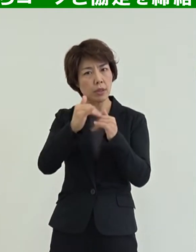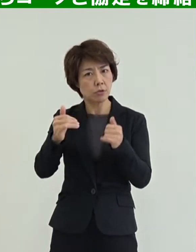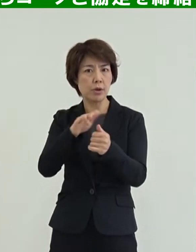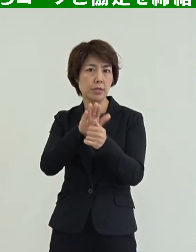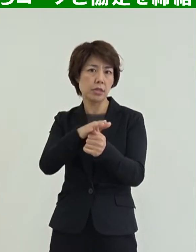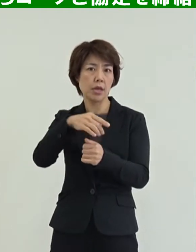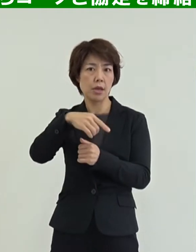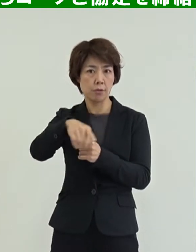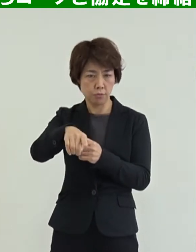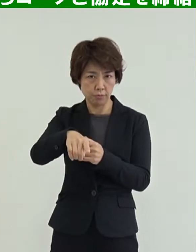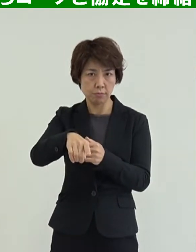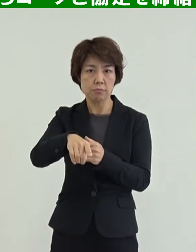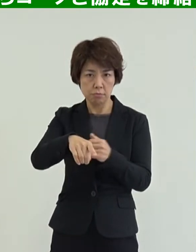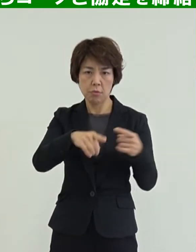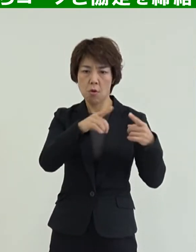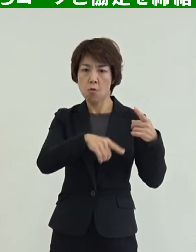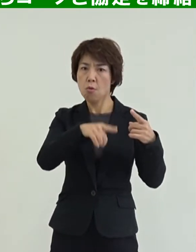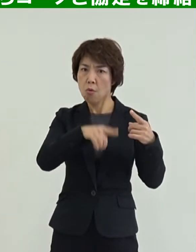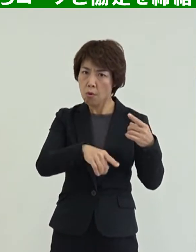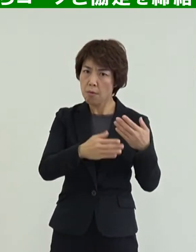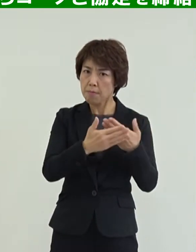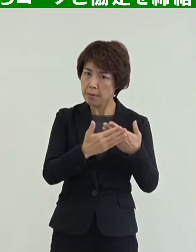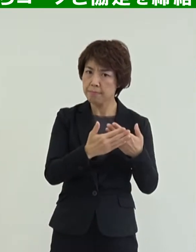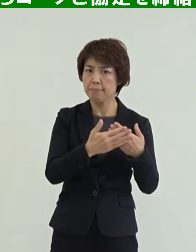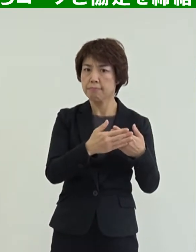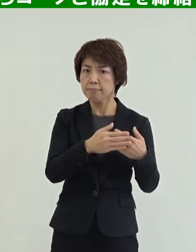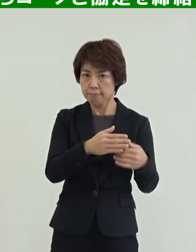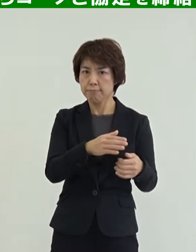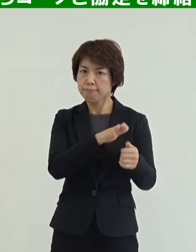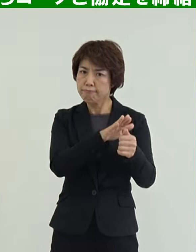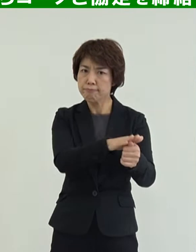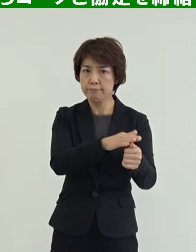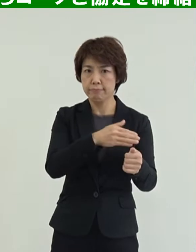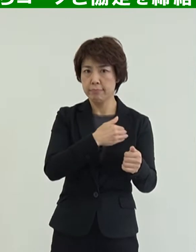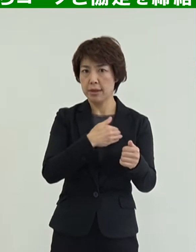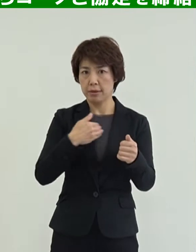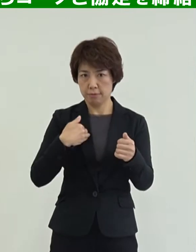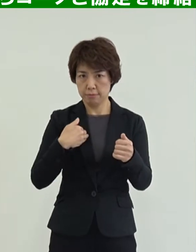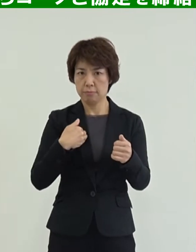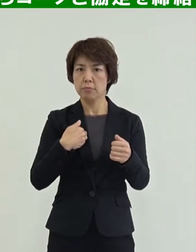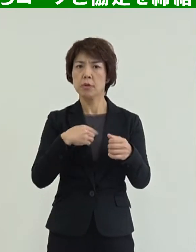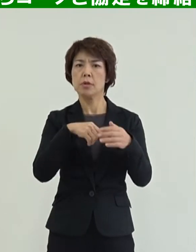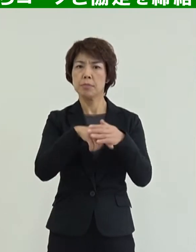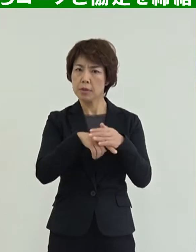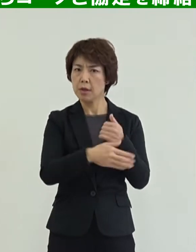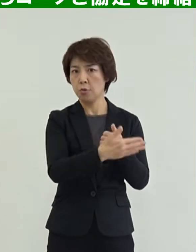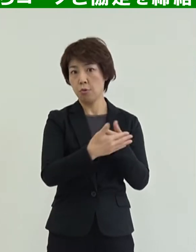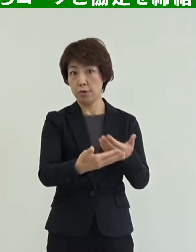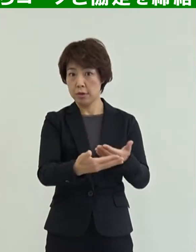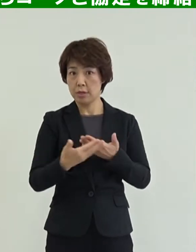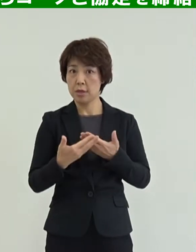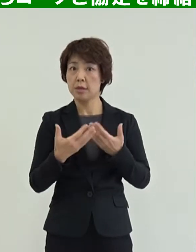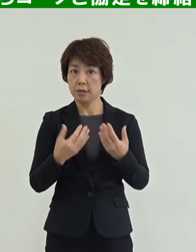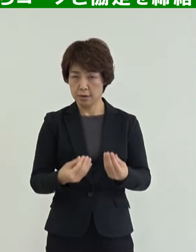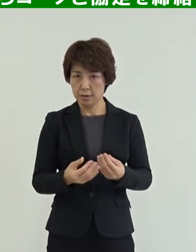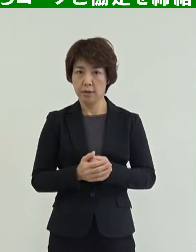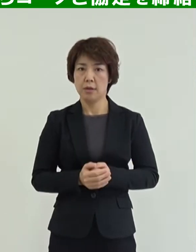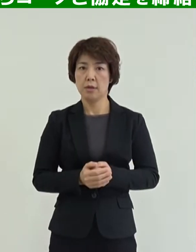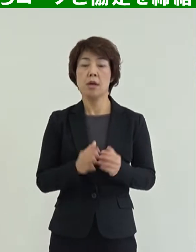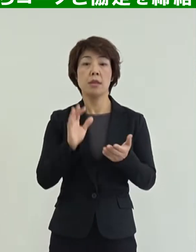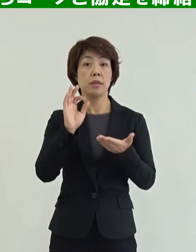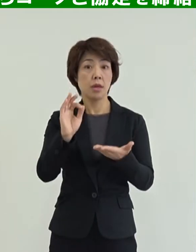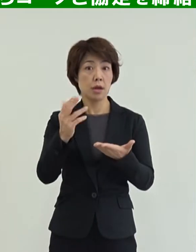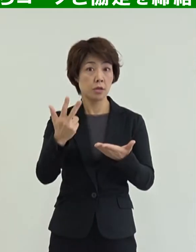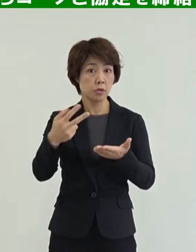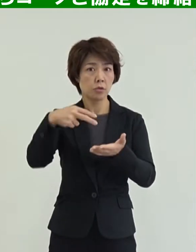いうことで非常に公益性の高い取り組みとして今回協力をいただいたということでございます慣らしといたしまし